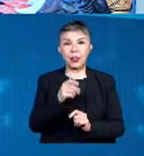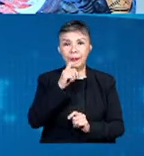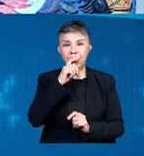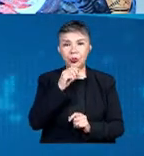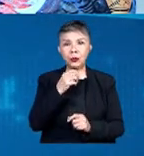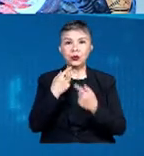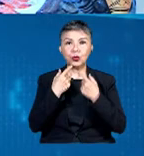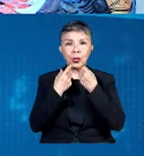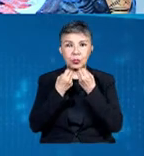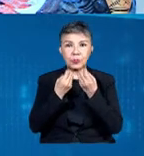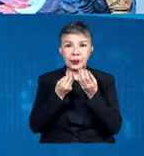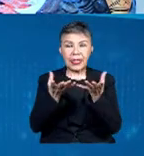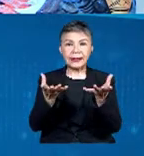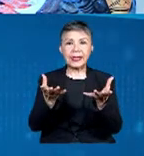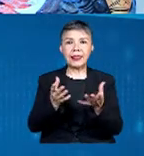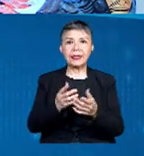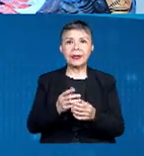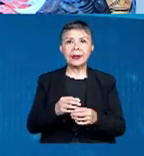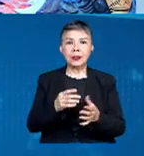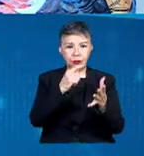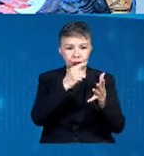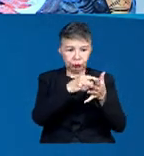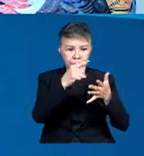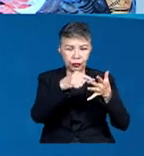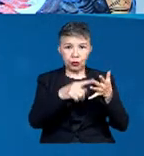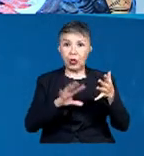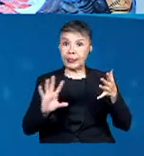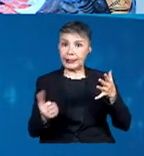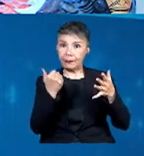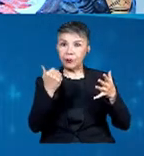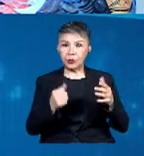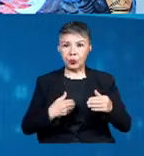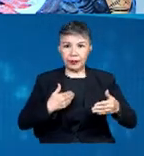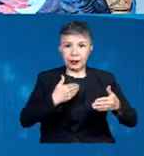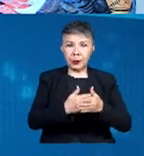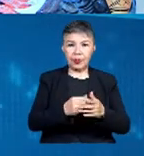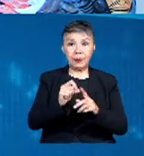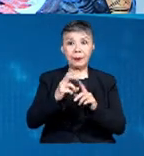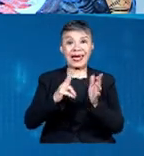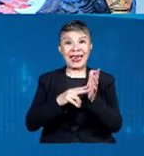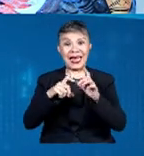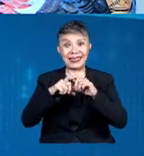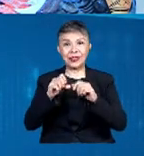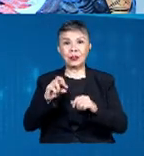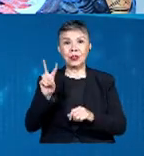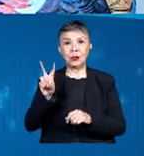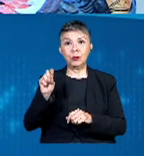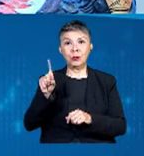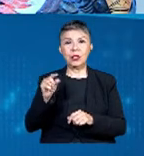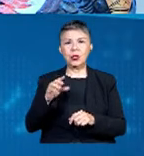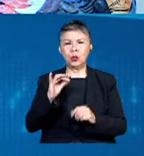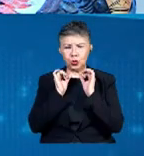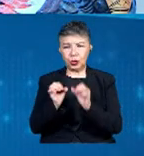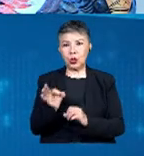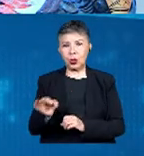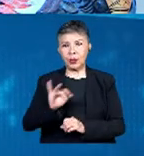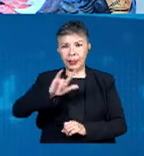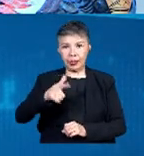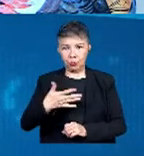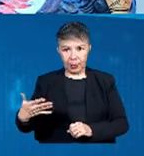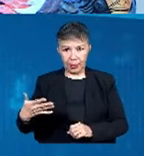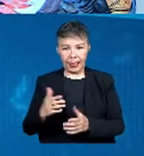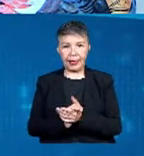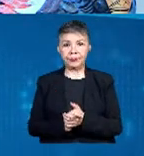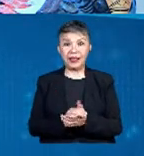Benhur sudah menjelaskan apa-apa saja yang sudah disiapkan menjelang Peparnas 2021 khususnya di Kota Jayapura. Tapi kalau